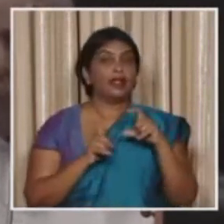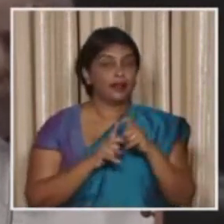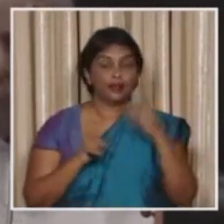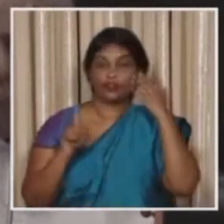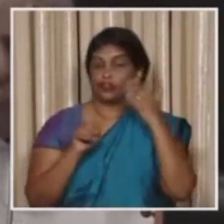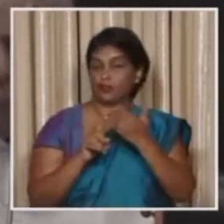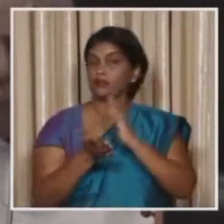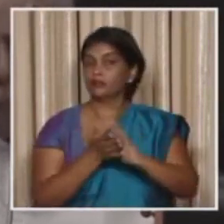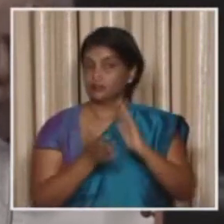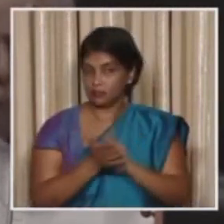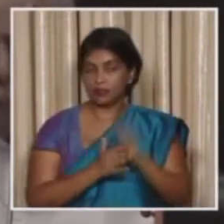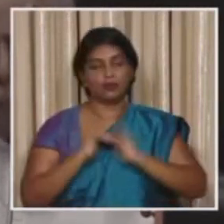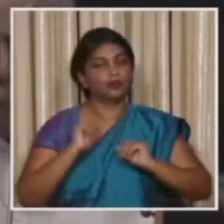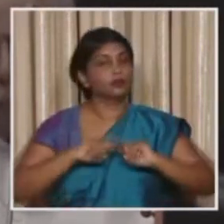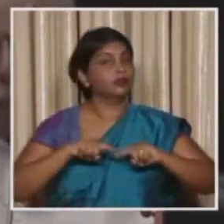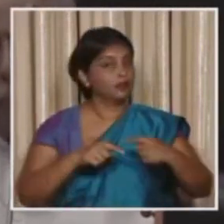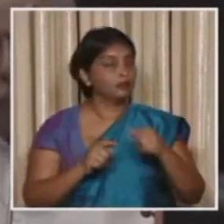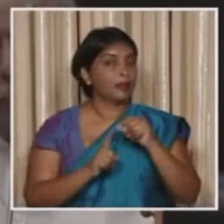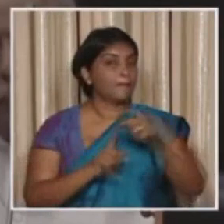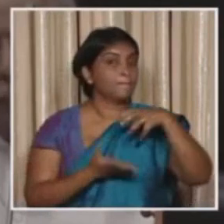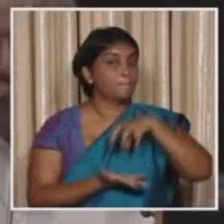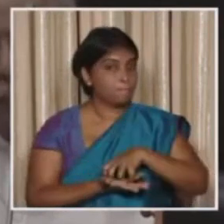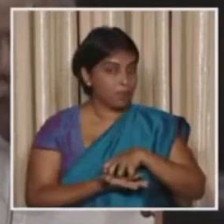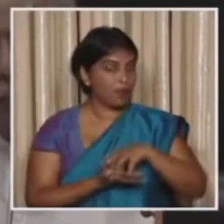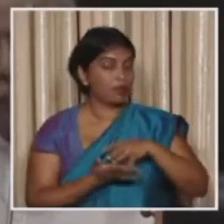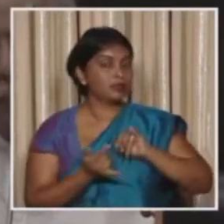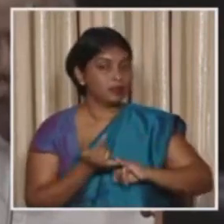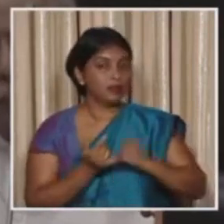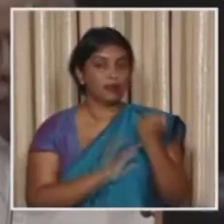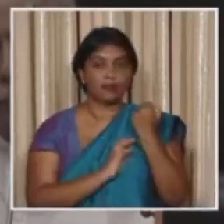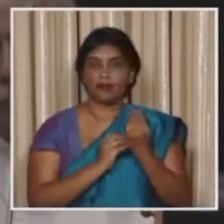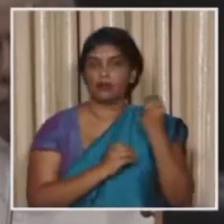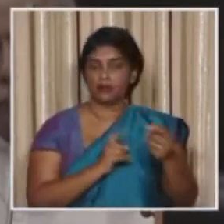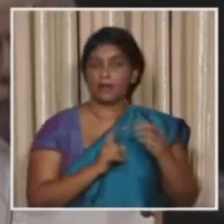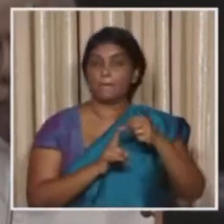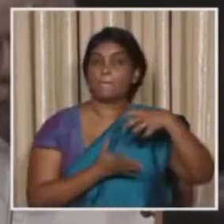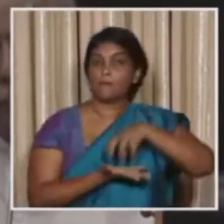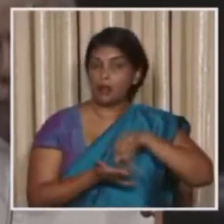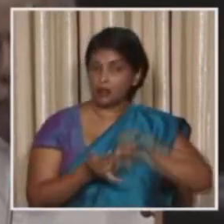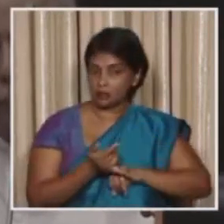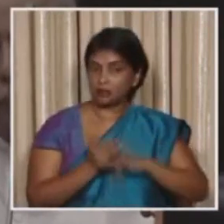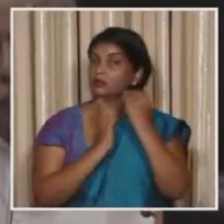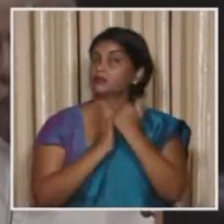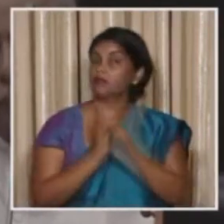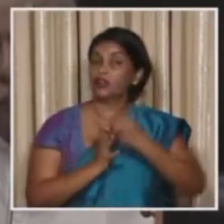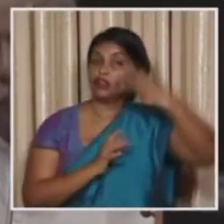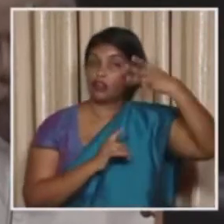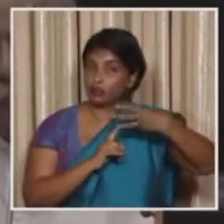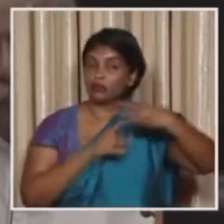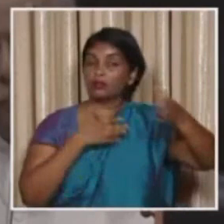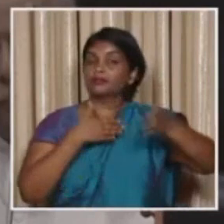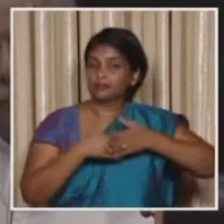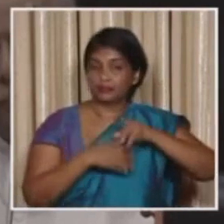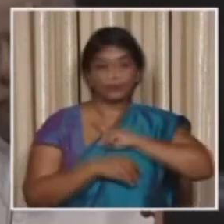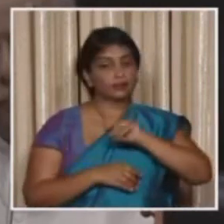සම්බන්ධ සේවාවන් ක්‍රියාත්මක කිරීමට පළාත් සභාවට බලය ලබා දීම. පළාත් සභා ලයිස්තුවේ තුන්වන උපලේඛනයේ